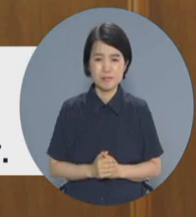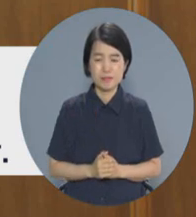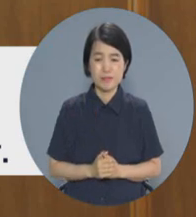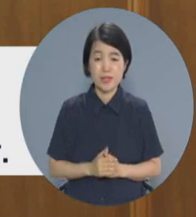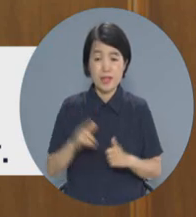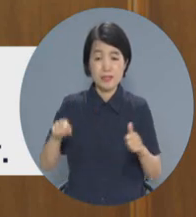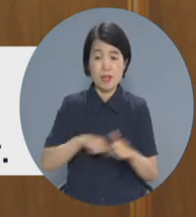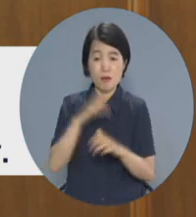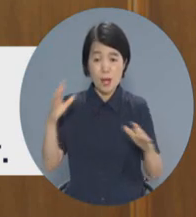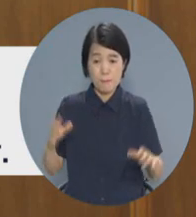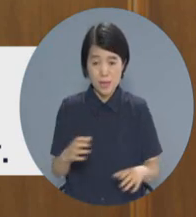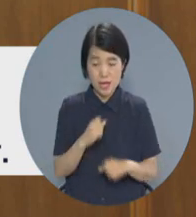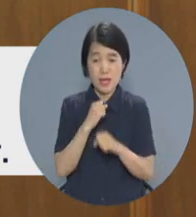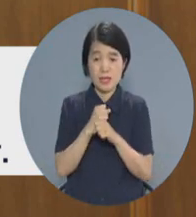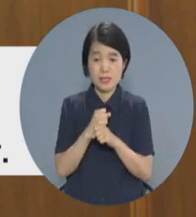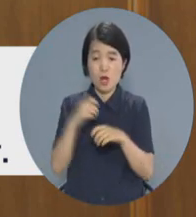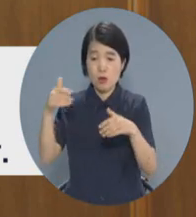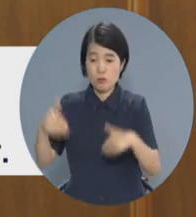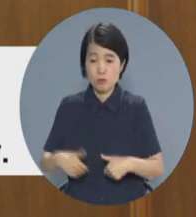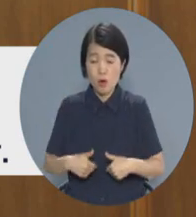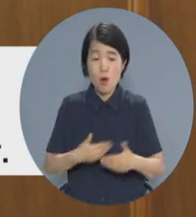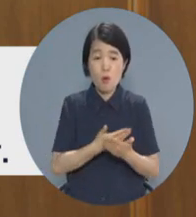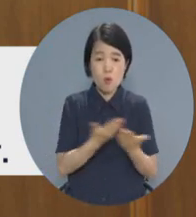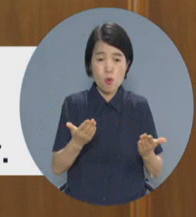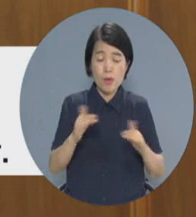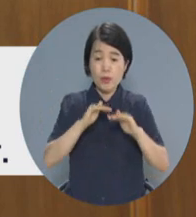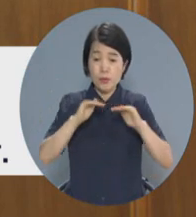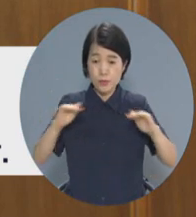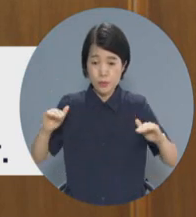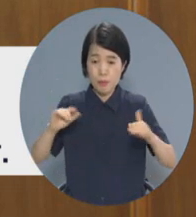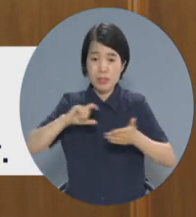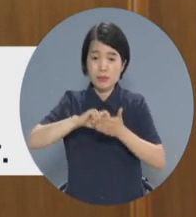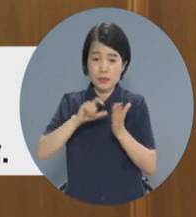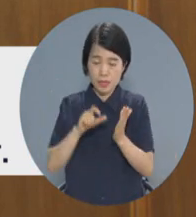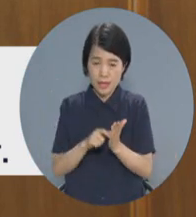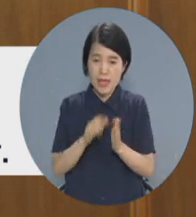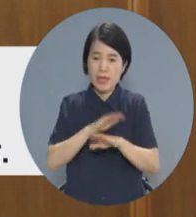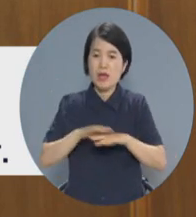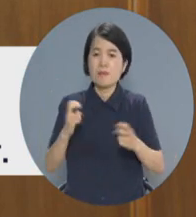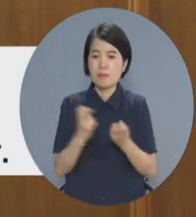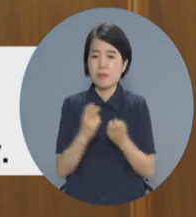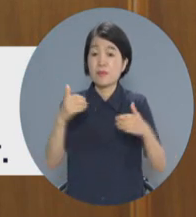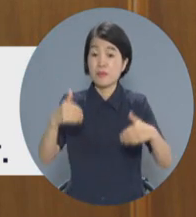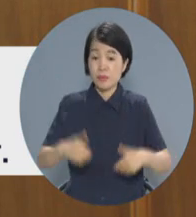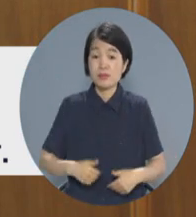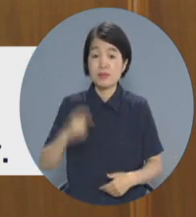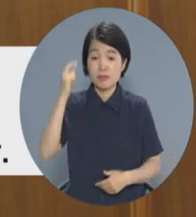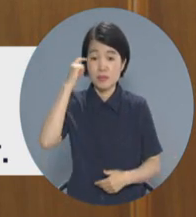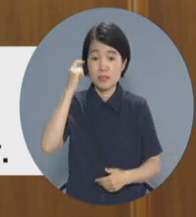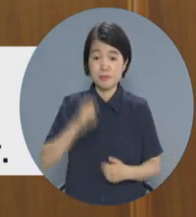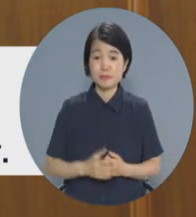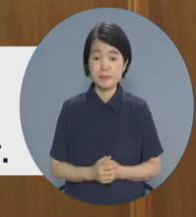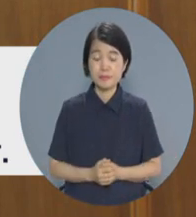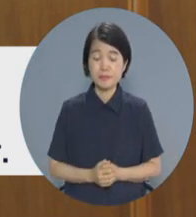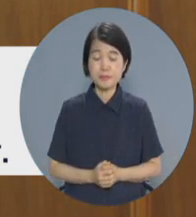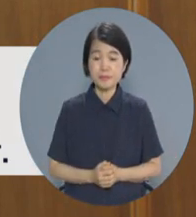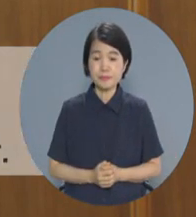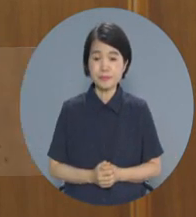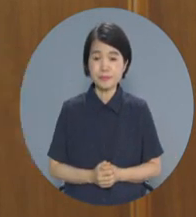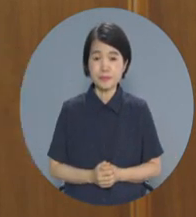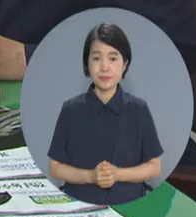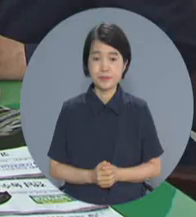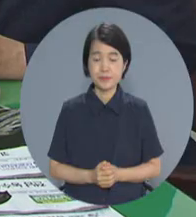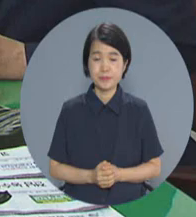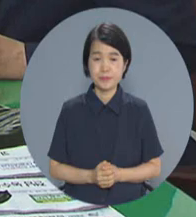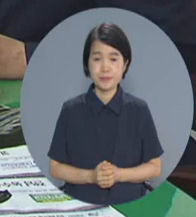때문에 수요와 공급이 균형을 맞추는 적절한 그런 대책이 필요하다 이렇게 생각을